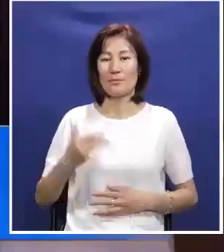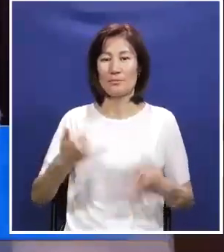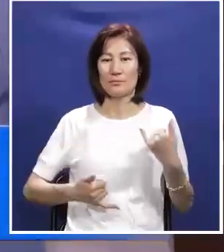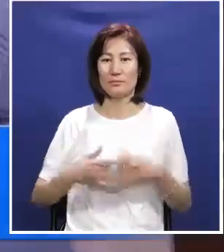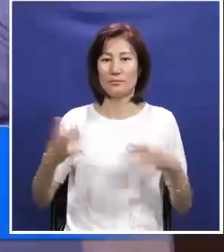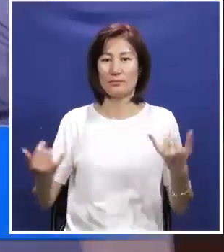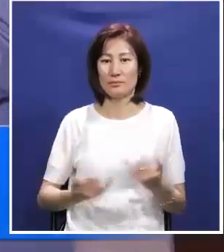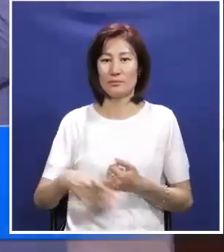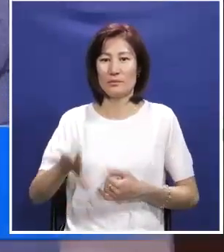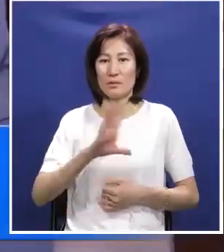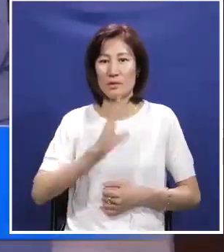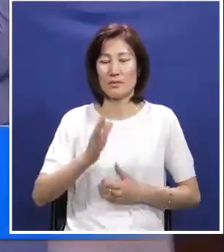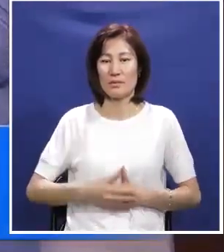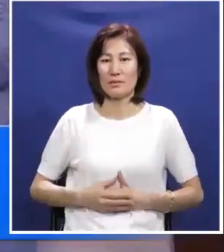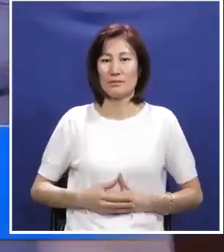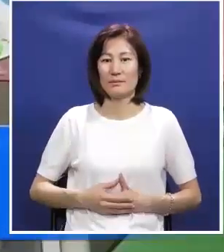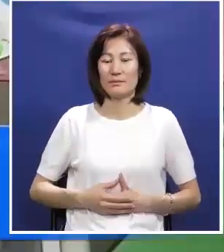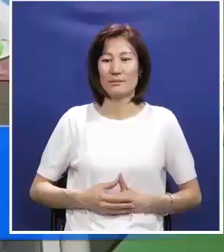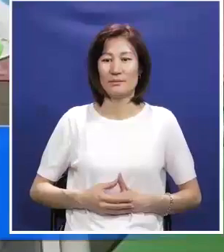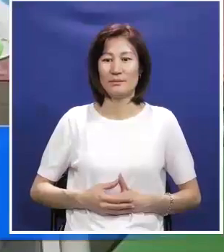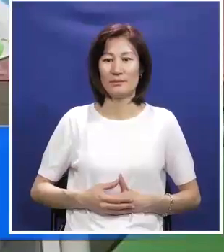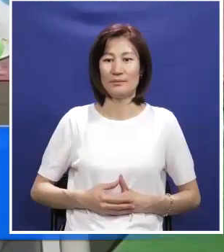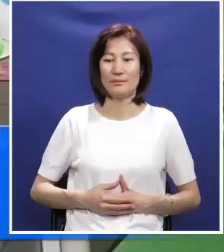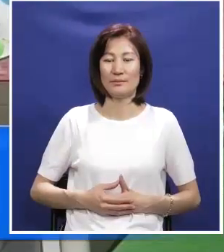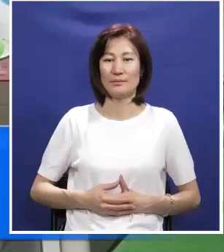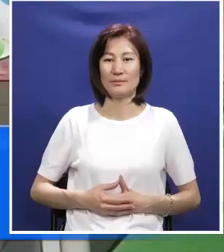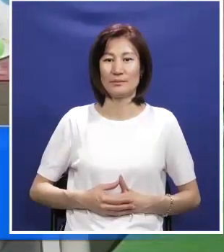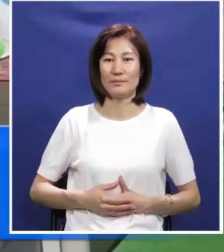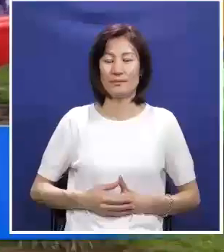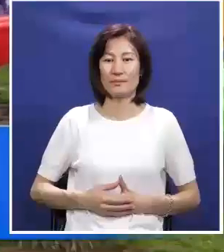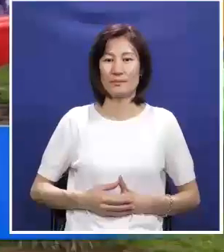марапатталды. Индира Есентай, Ақжол Раманқұлов, Айға қоғамдық